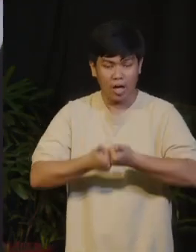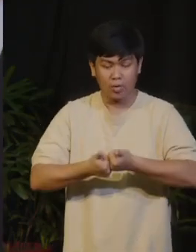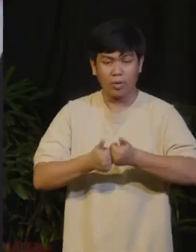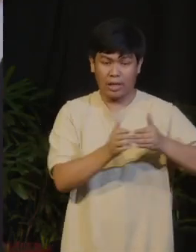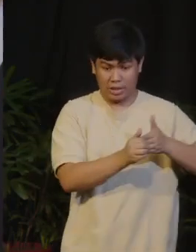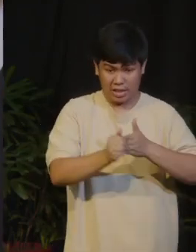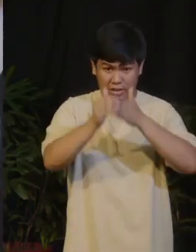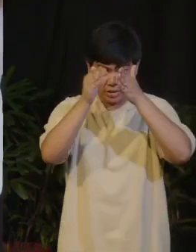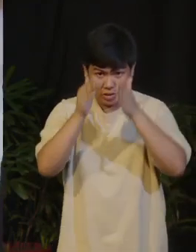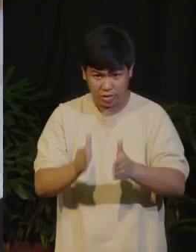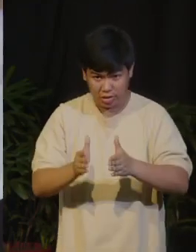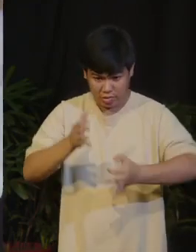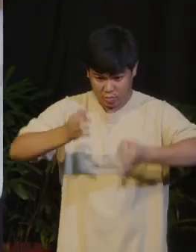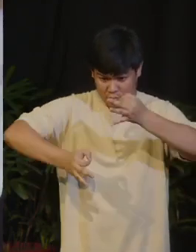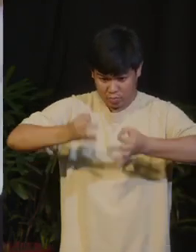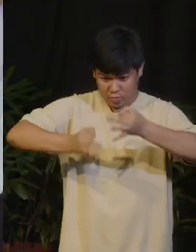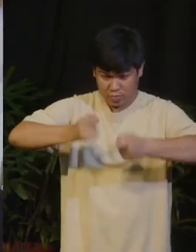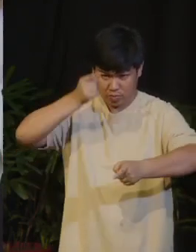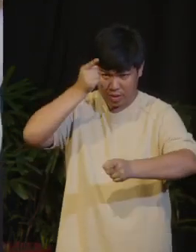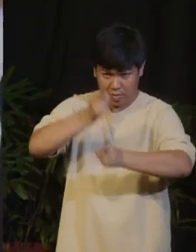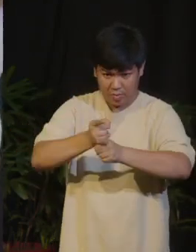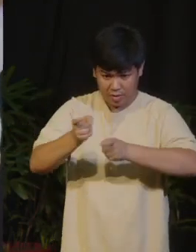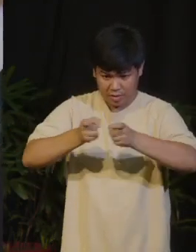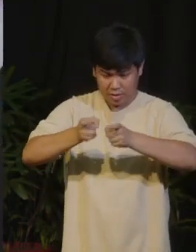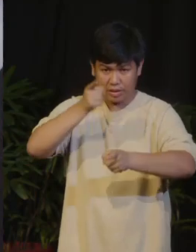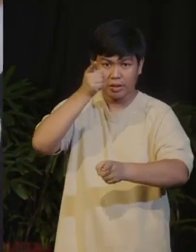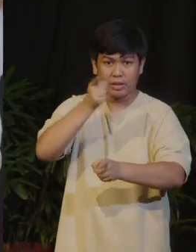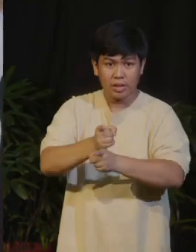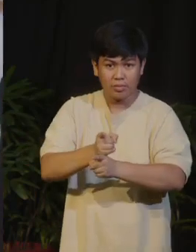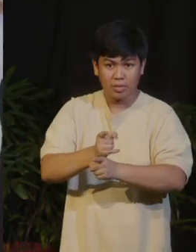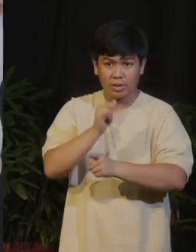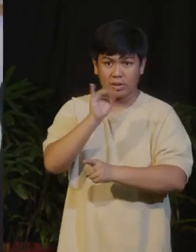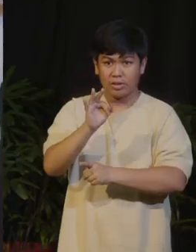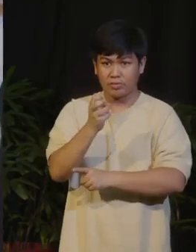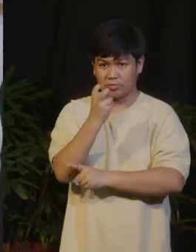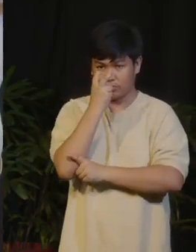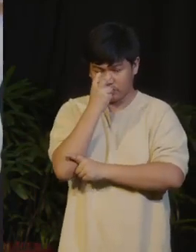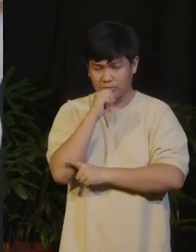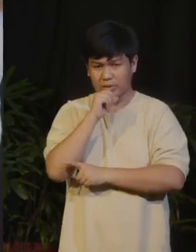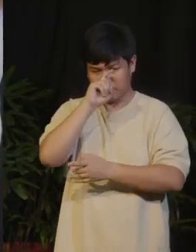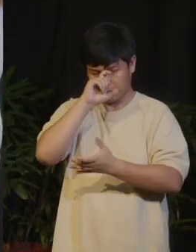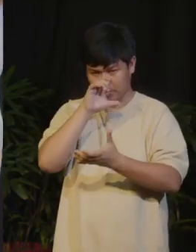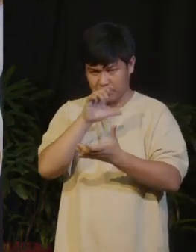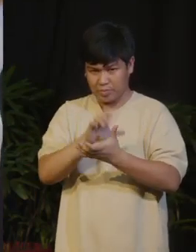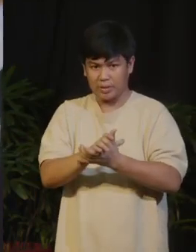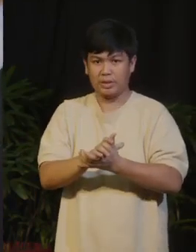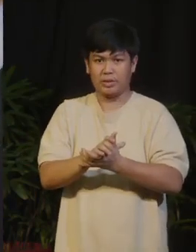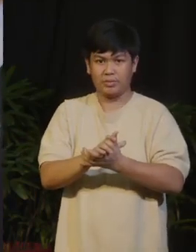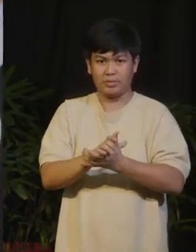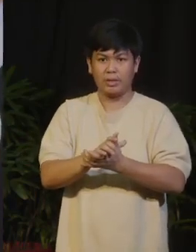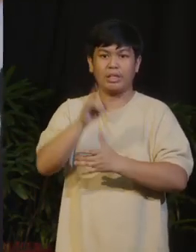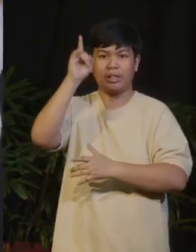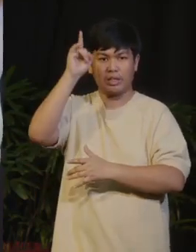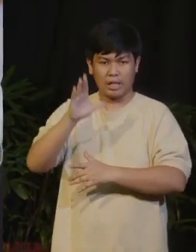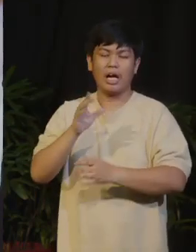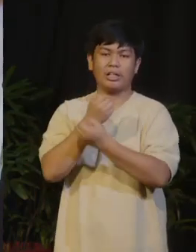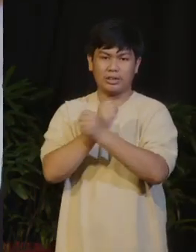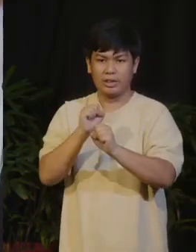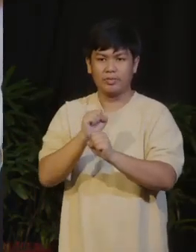ang bulag sa sarili niyang pagkakamali at kasalanan. Kasi hindi ba,